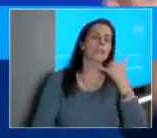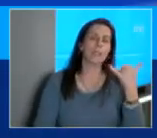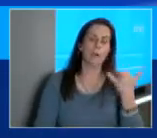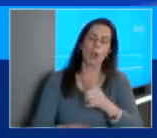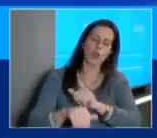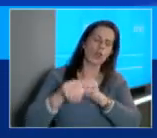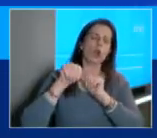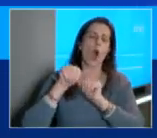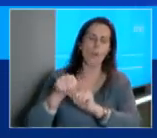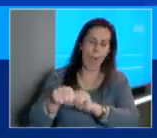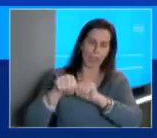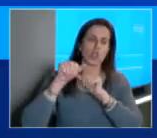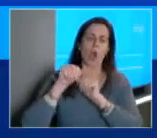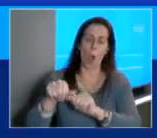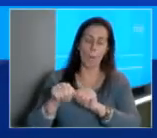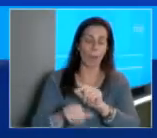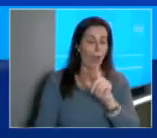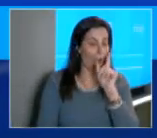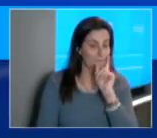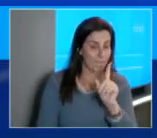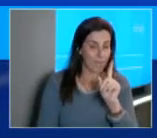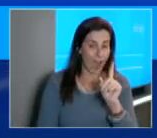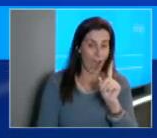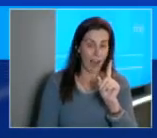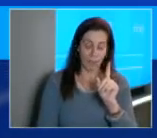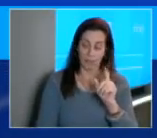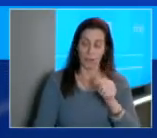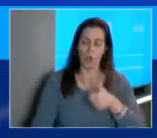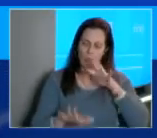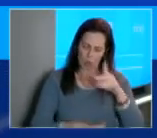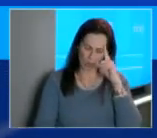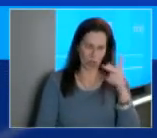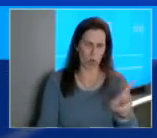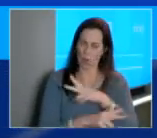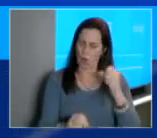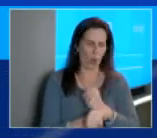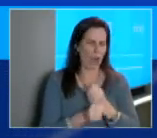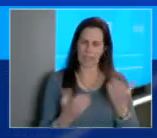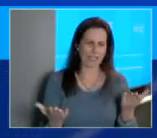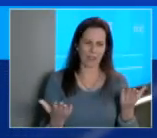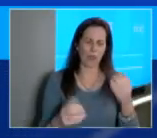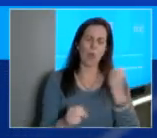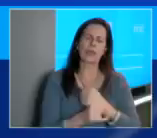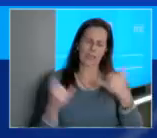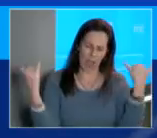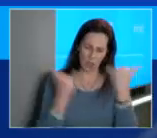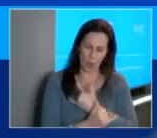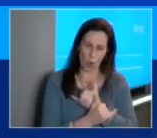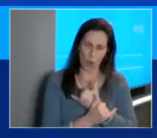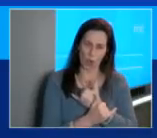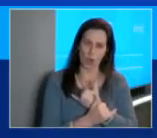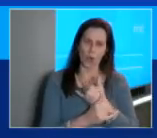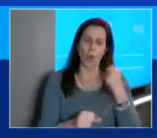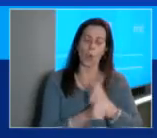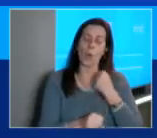ונותן לו גיבוי גדול מימין להחיל את הריבונות עכשיו, כשהוא בפועל, כראש הממשלה, יודע שהוא לא יכול לעשות את זה, הוא עשה טעות, הוא הלך אחרי צד